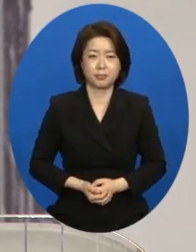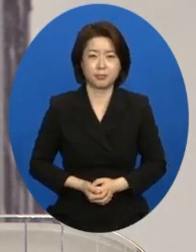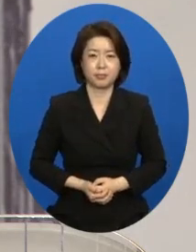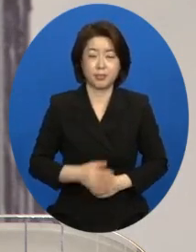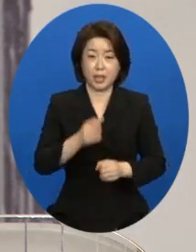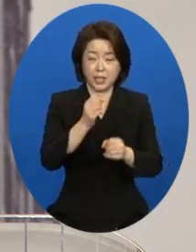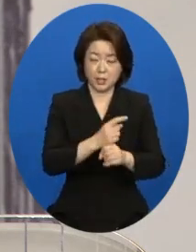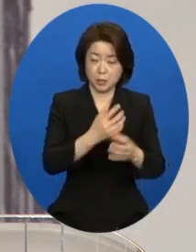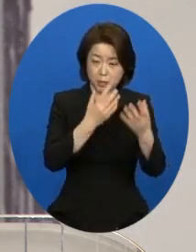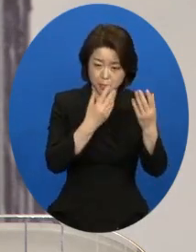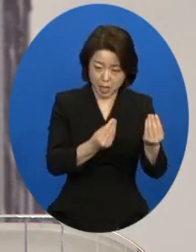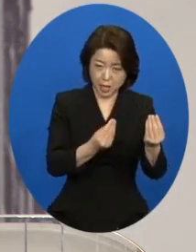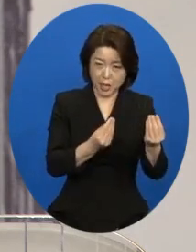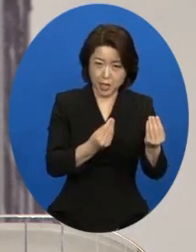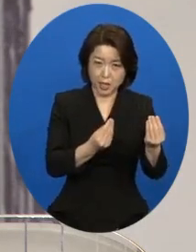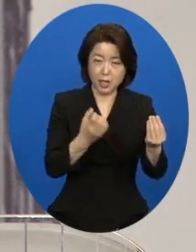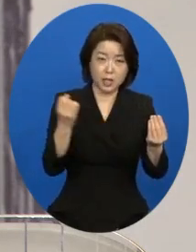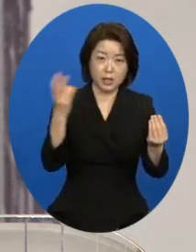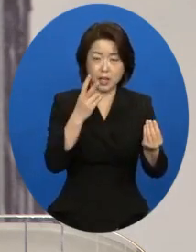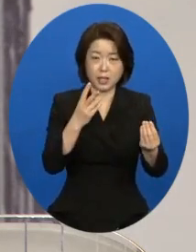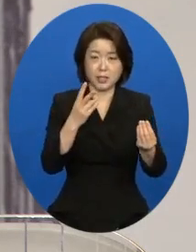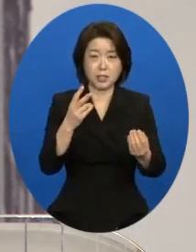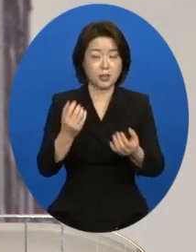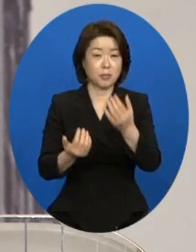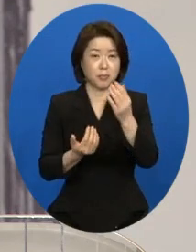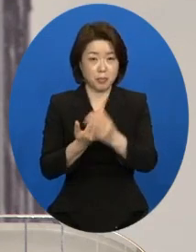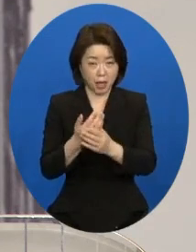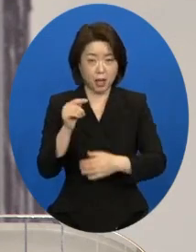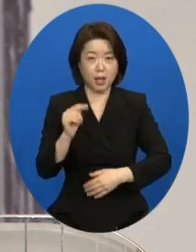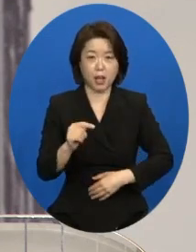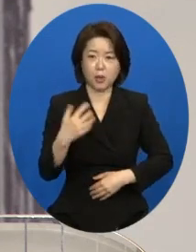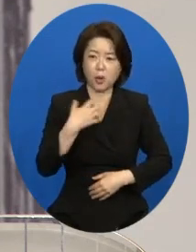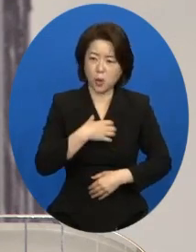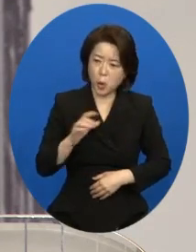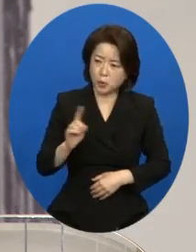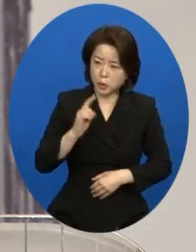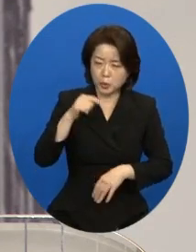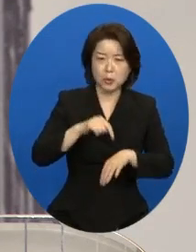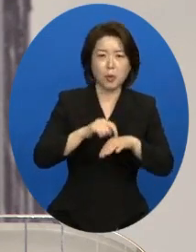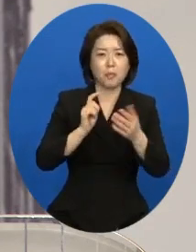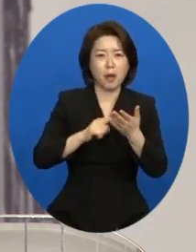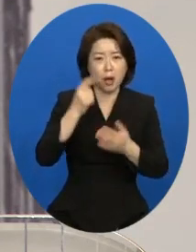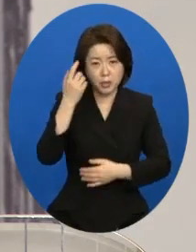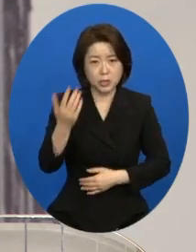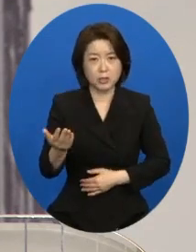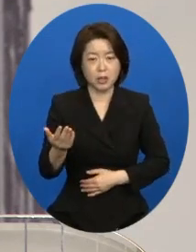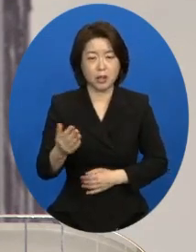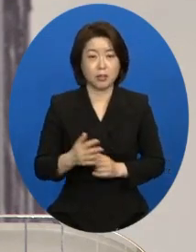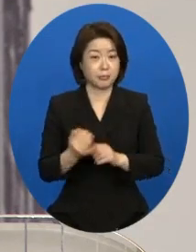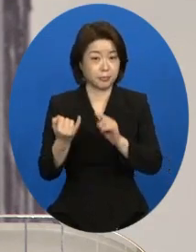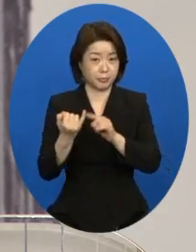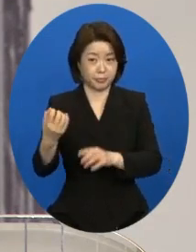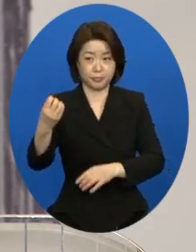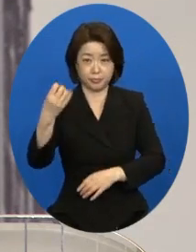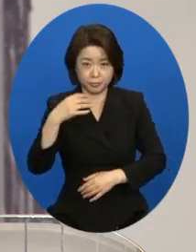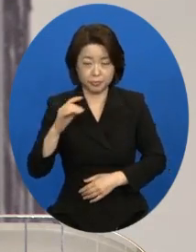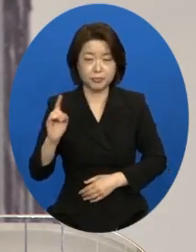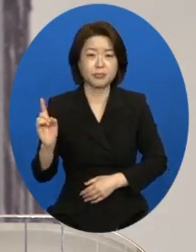이미 완치되었다가 재발이 되어서 걱정이 될 텐데 어떤 마음이 있을까 했는데 그분이 그런 얘기를 하시는